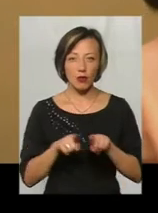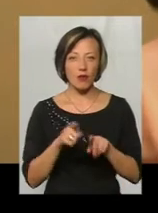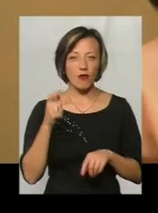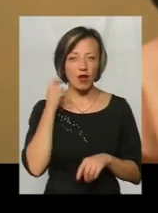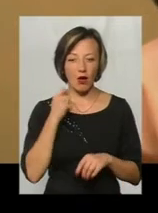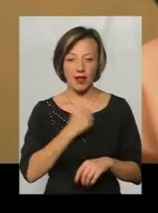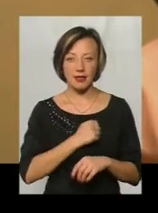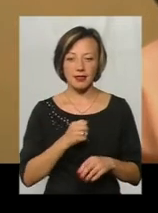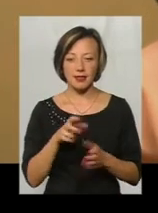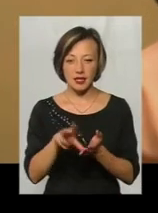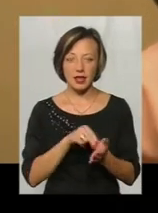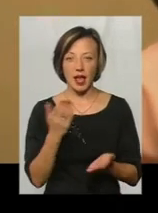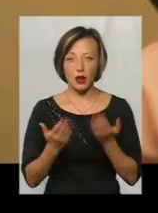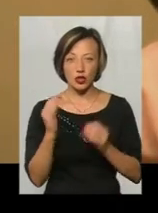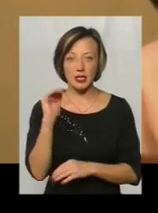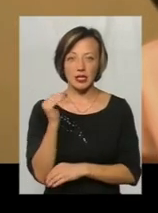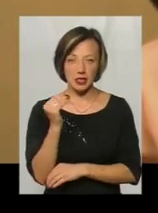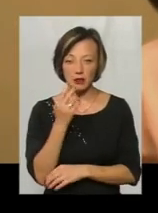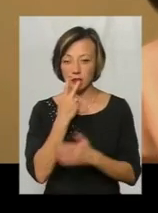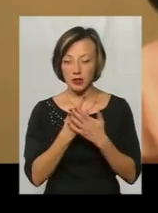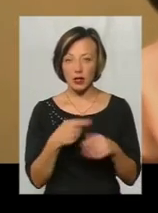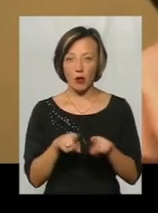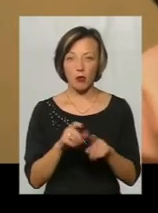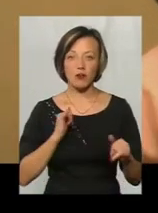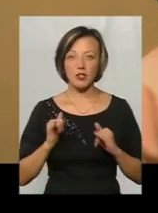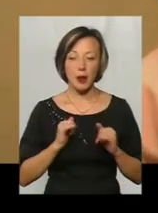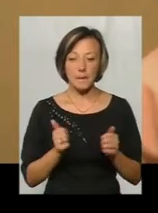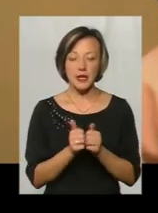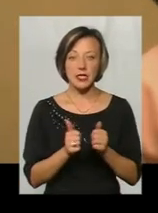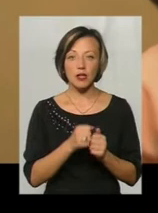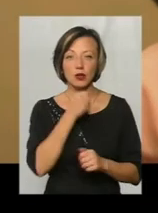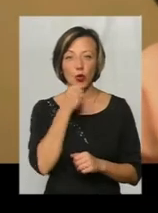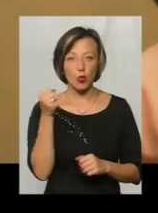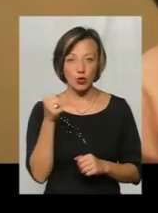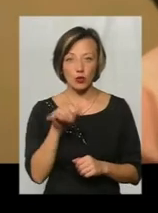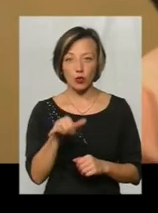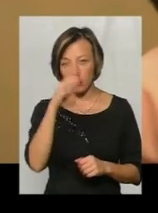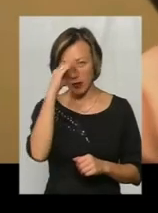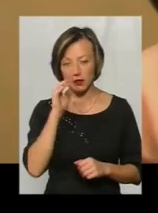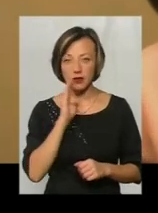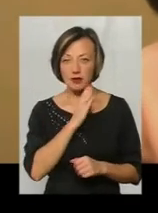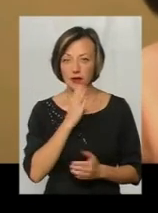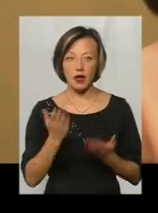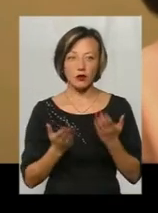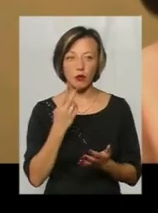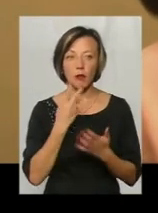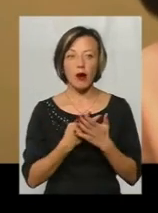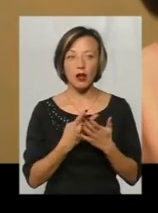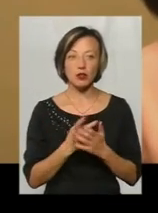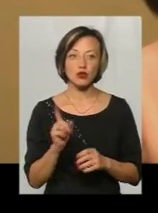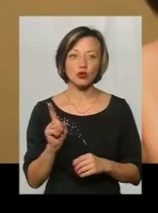наслідування. Якщо дитина спостерігає таку поведінку у близьких дорослих, у батьків, якщо вона бачить,